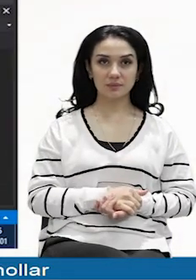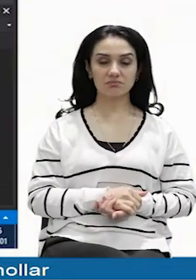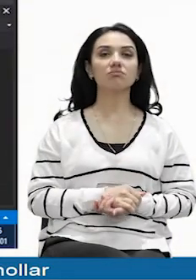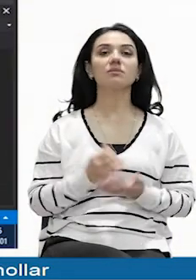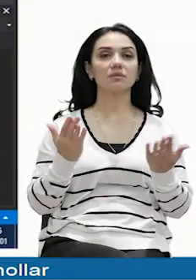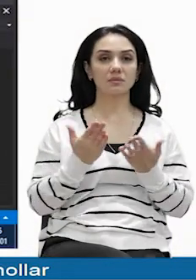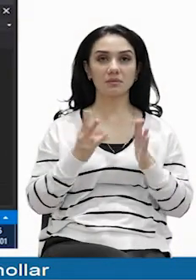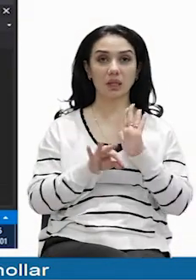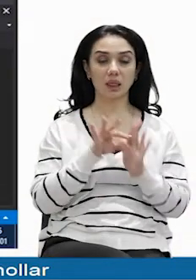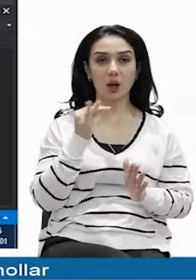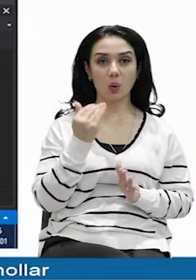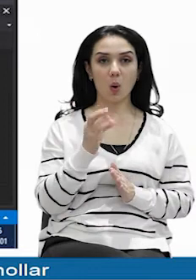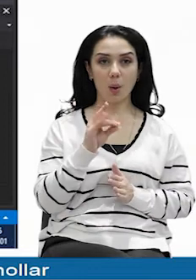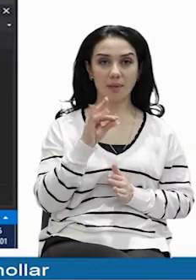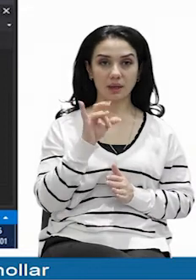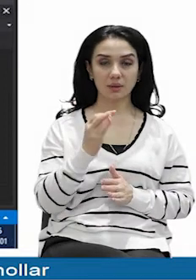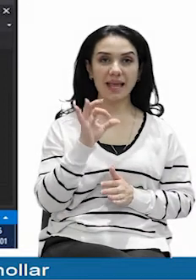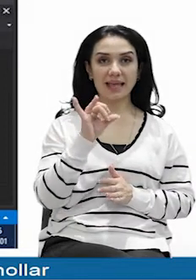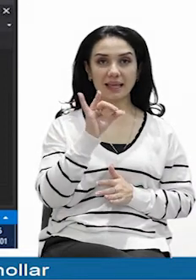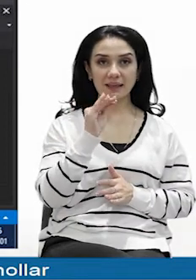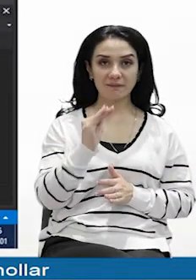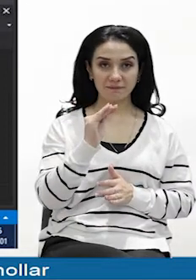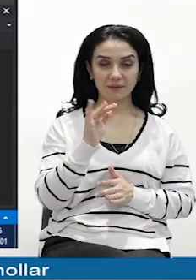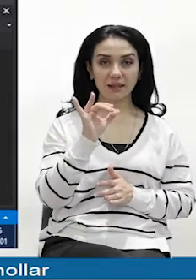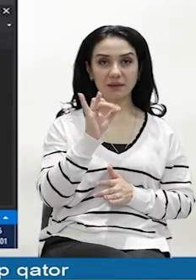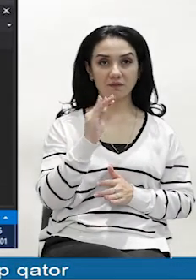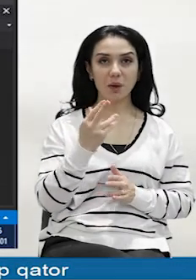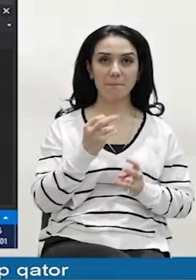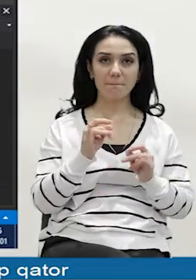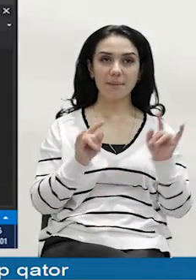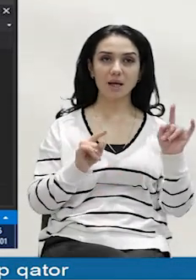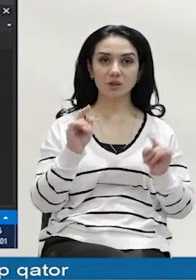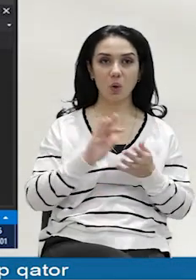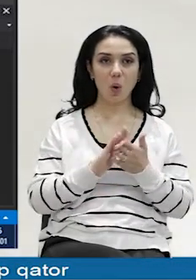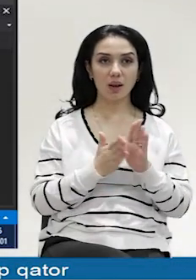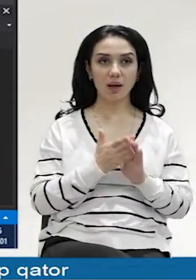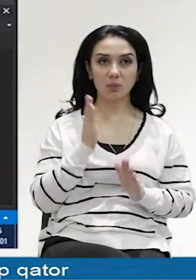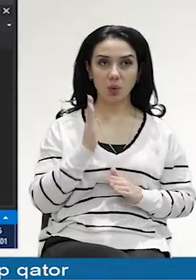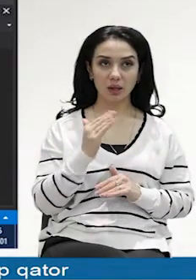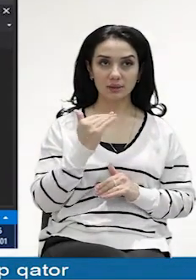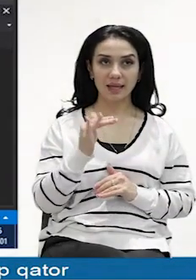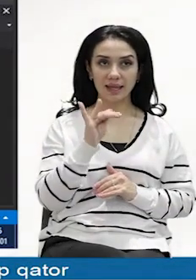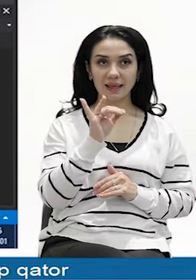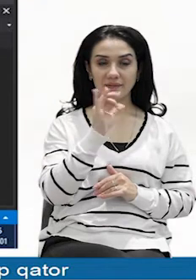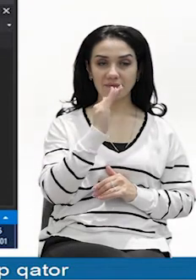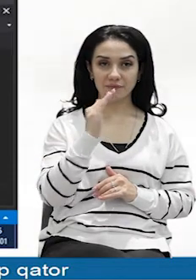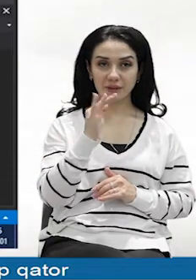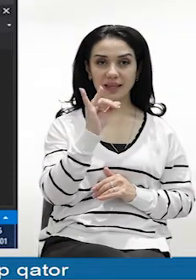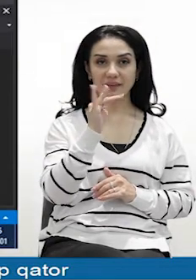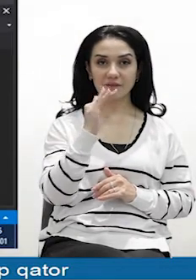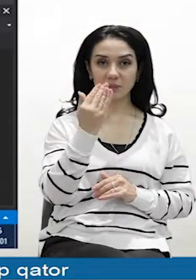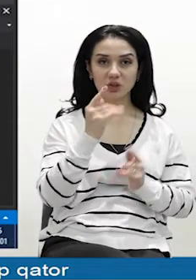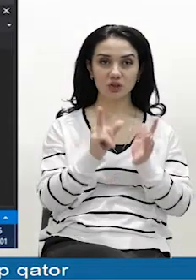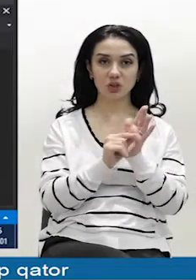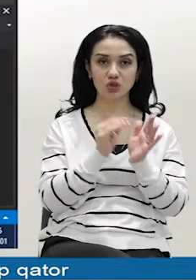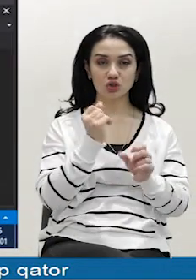qanaqa bir tanlov operatori bo'lib, ifni ba'zi hollar bo'ladi. If degan masalan if bilan